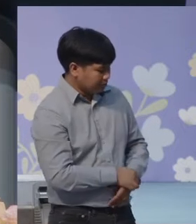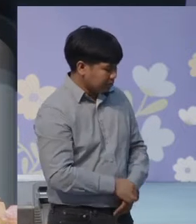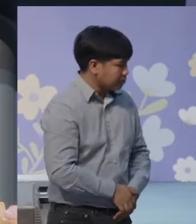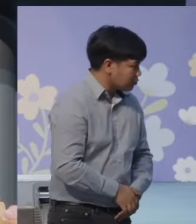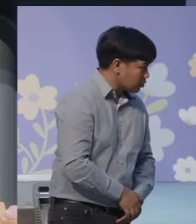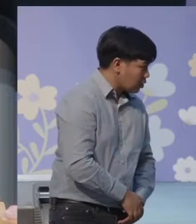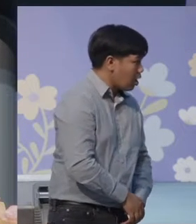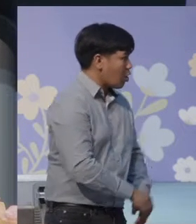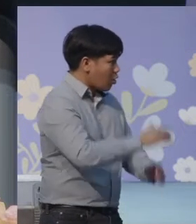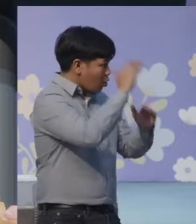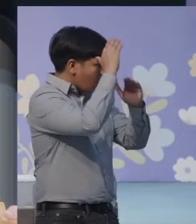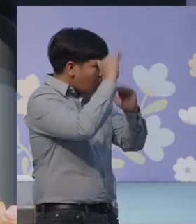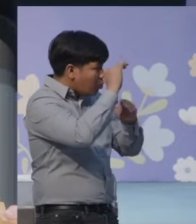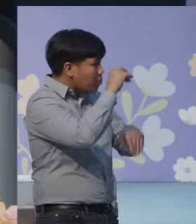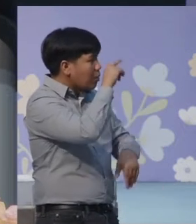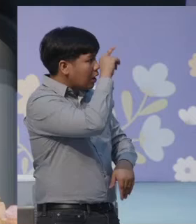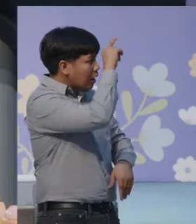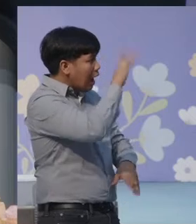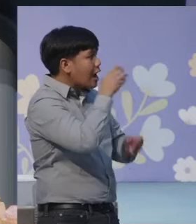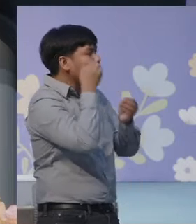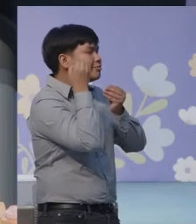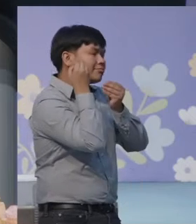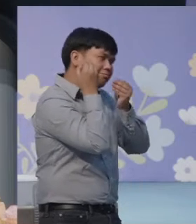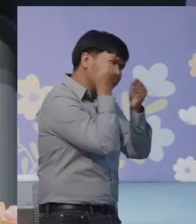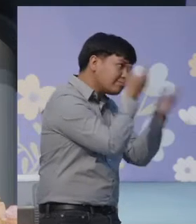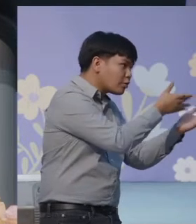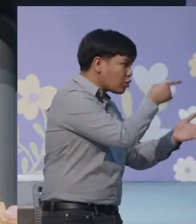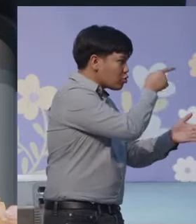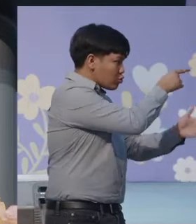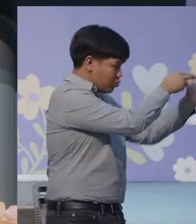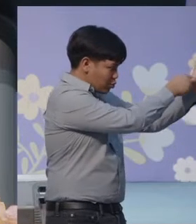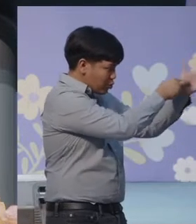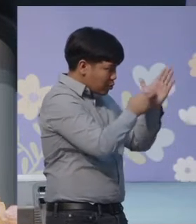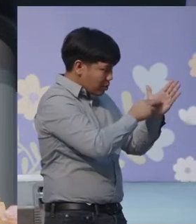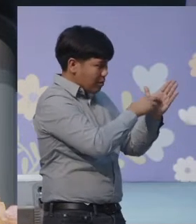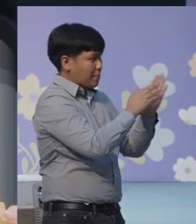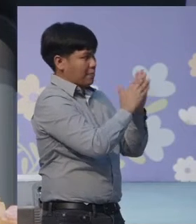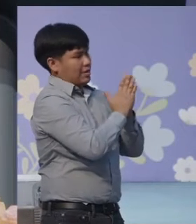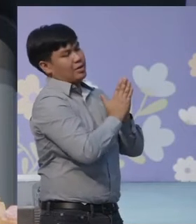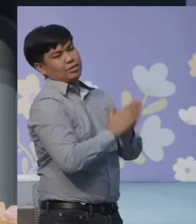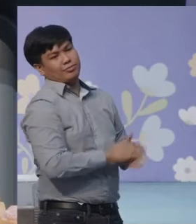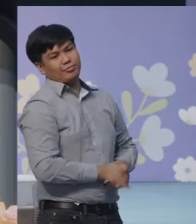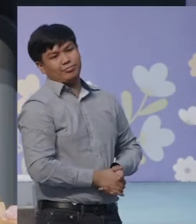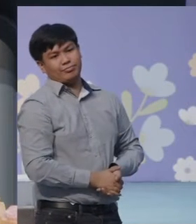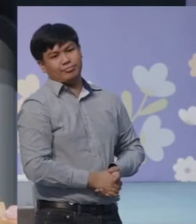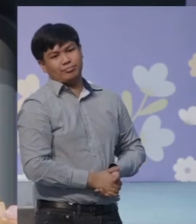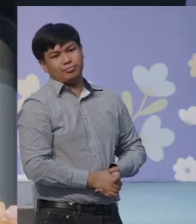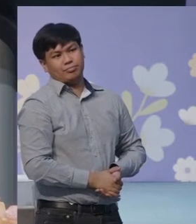Sana maibigay ng Panginoon sa iyo yung pinanalangin mo.